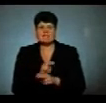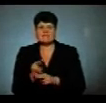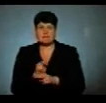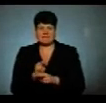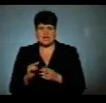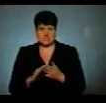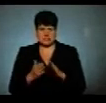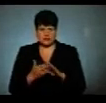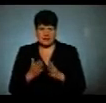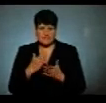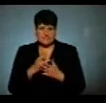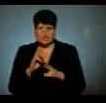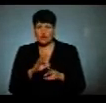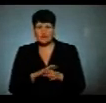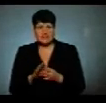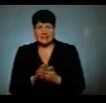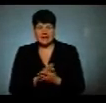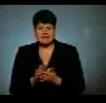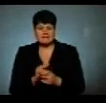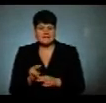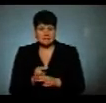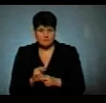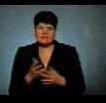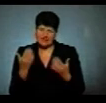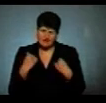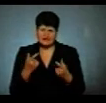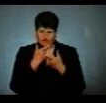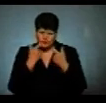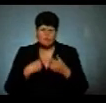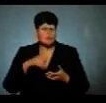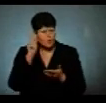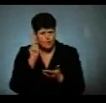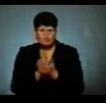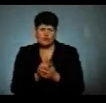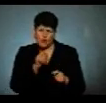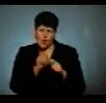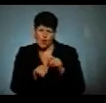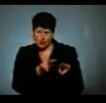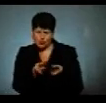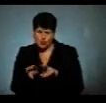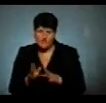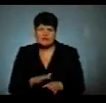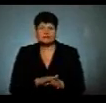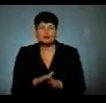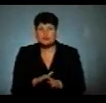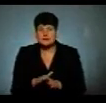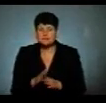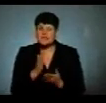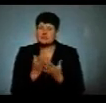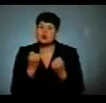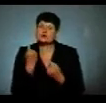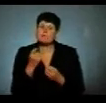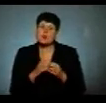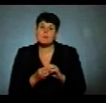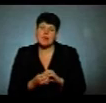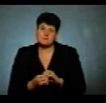ситуацію. Є такі, хто не виправили. Тому, будь ласка, давайте інформацію, ми будемо обов'язково контролювати виконання. Але є ще одна проблема, про